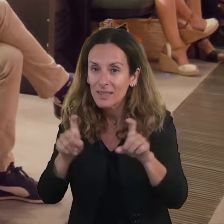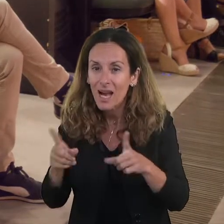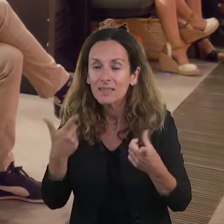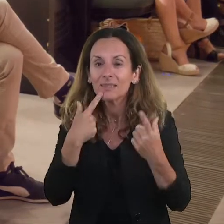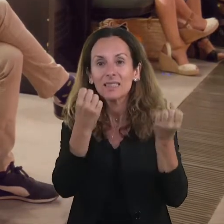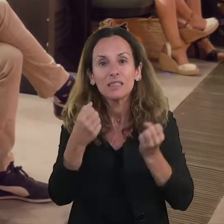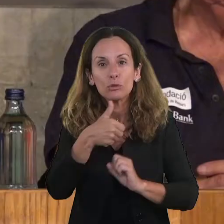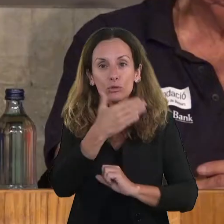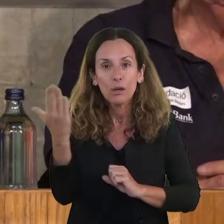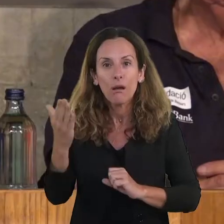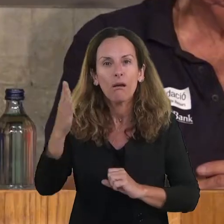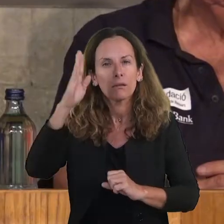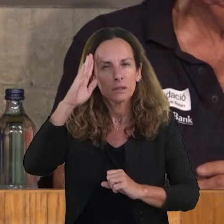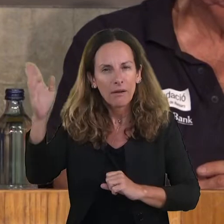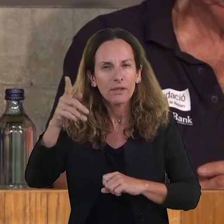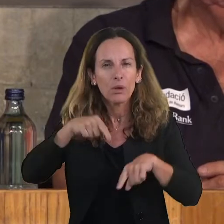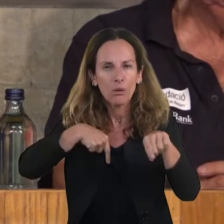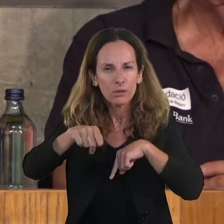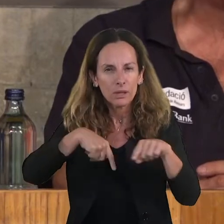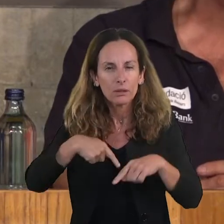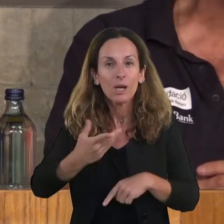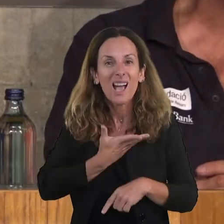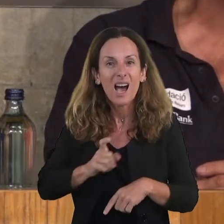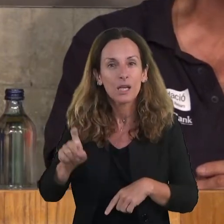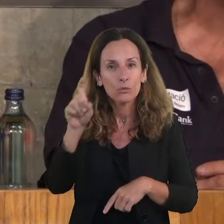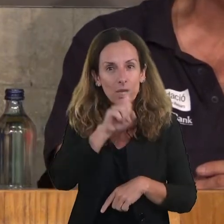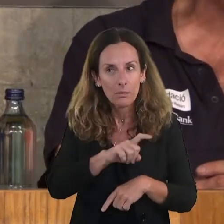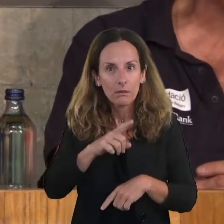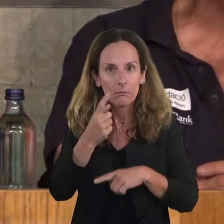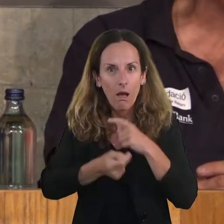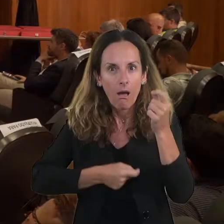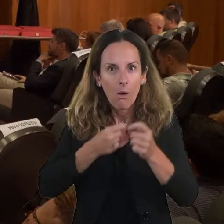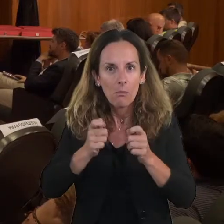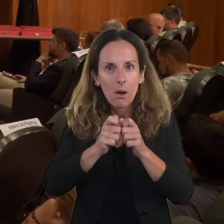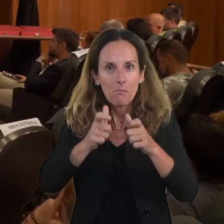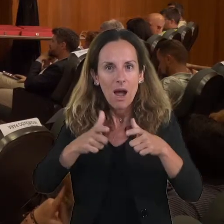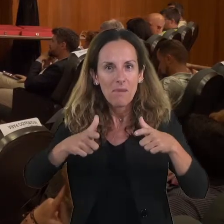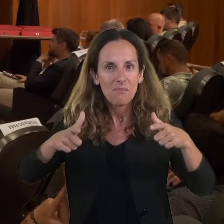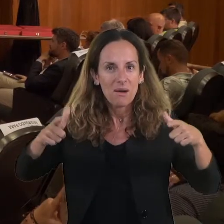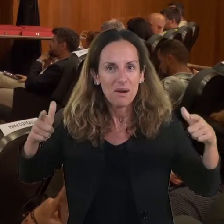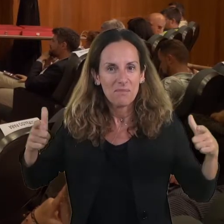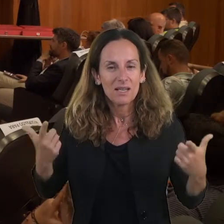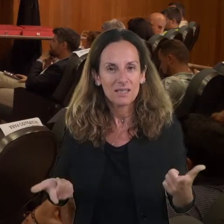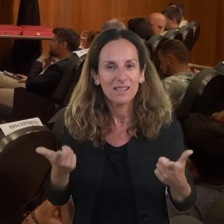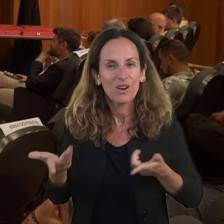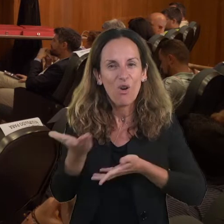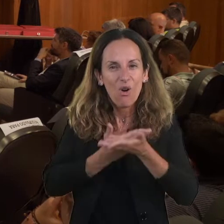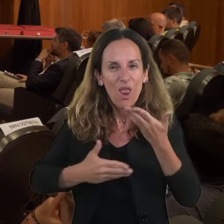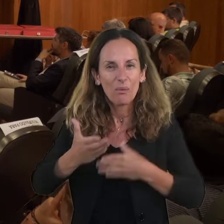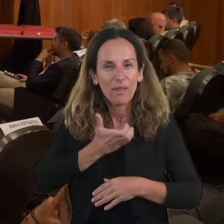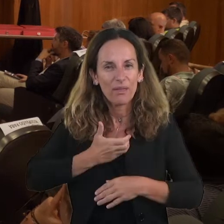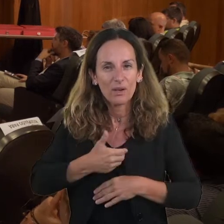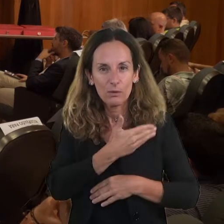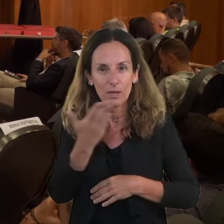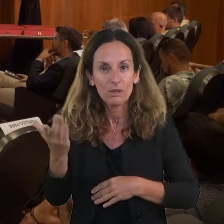de seguretat de l'Estat, la Direcció General de Trànsit, els ajuntaments, el fet que cada vegada també hi hagi més ajuntaments de Mallorca que s'hi sumin i que com visquin